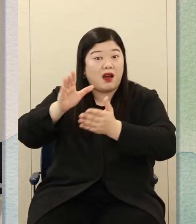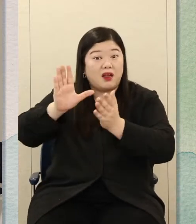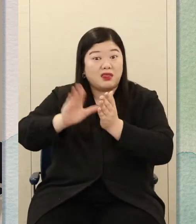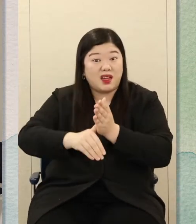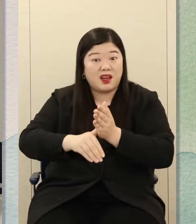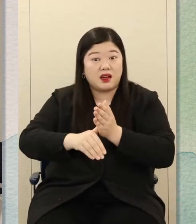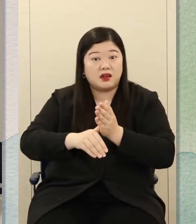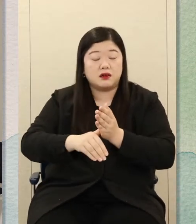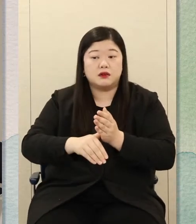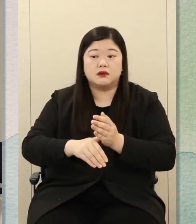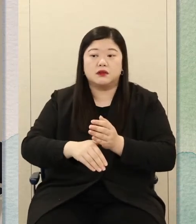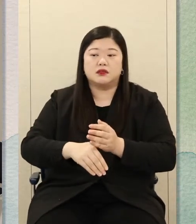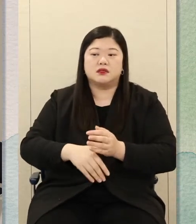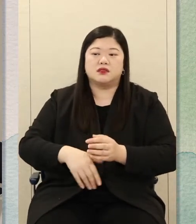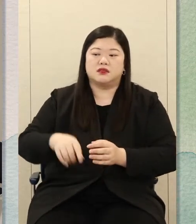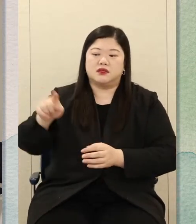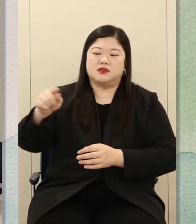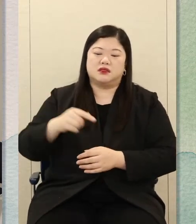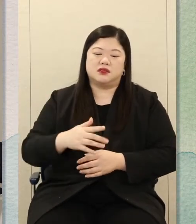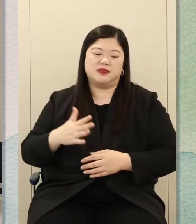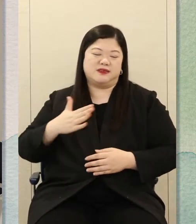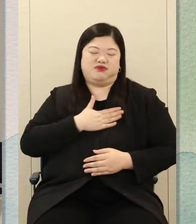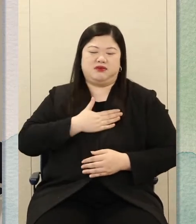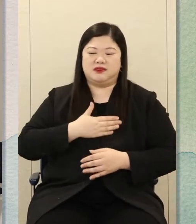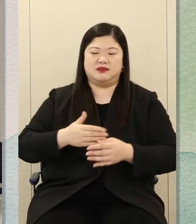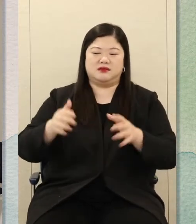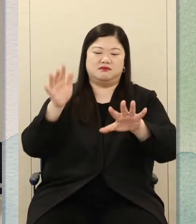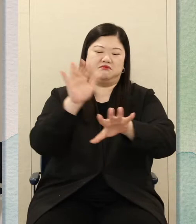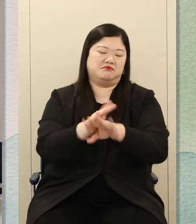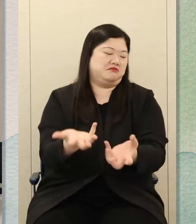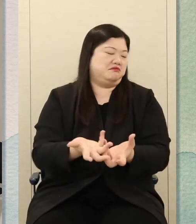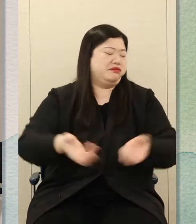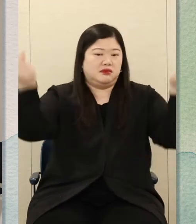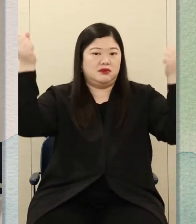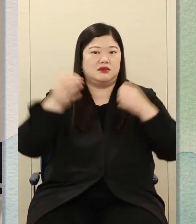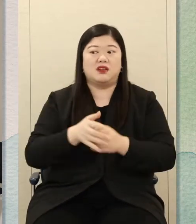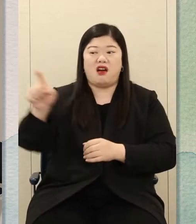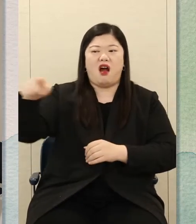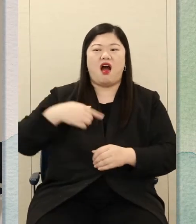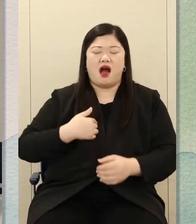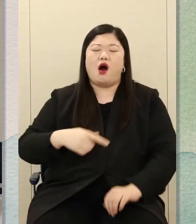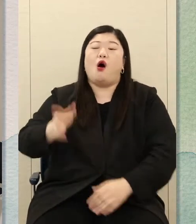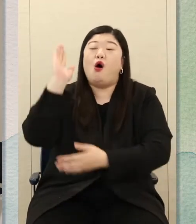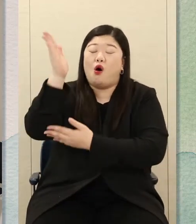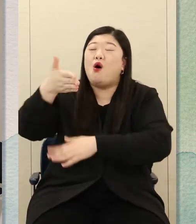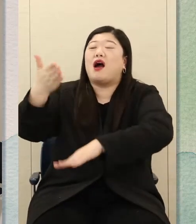그리고 너는 너대로 살고 나는 나대로 살아. 충청도식으로 하면 냅둬유 세계로 바뀌어요.